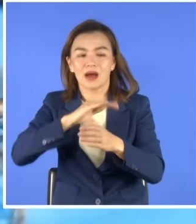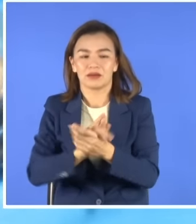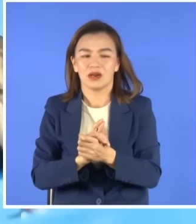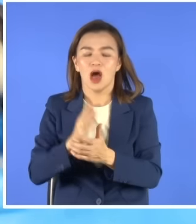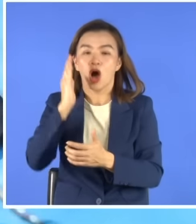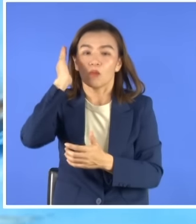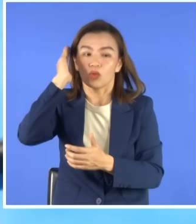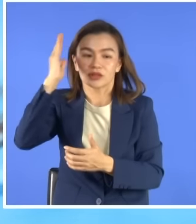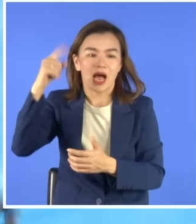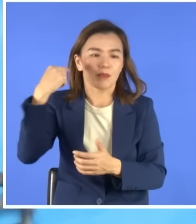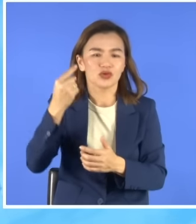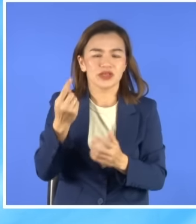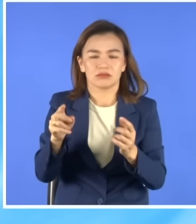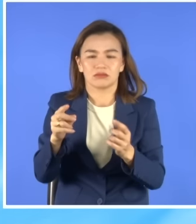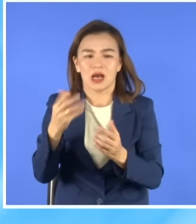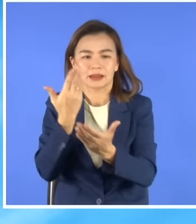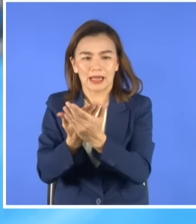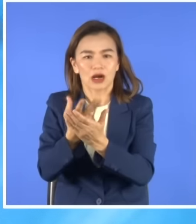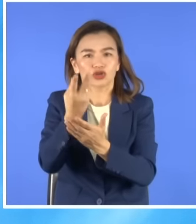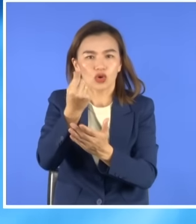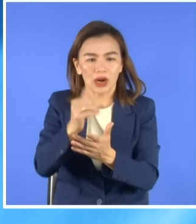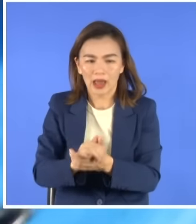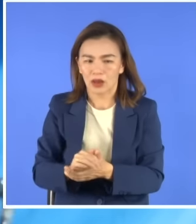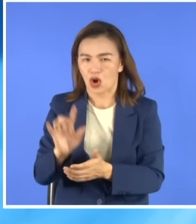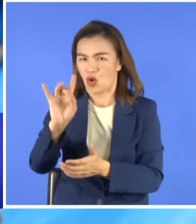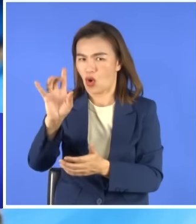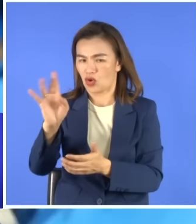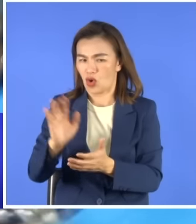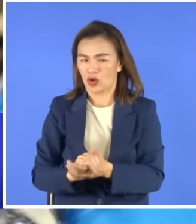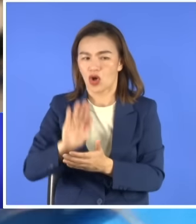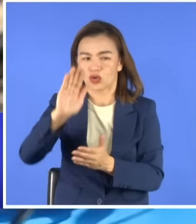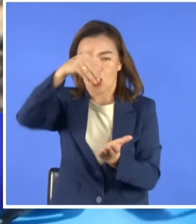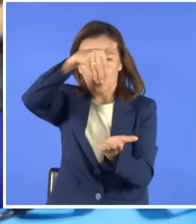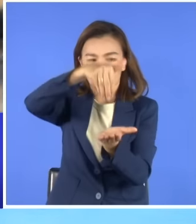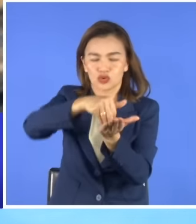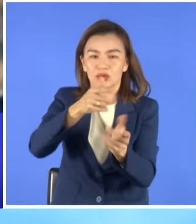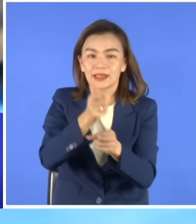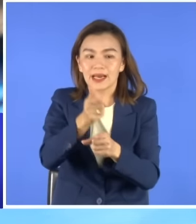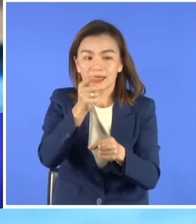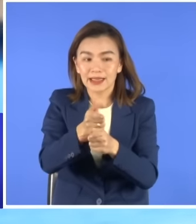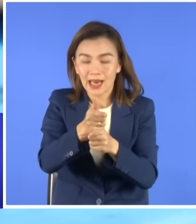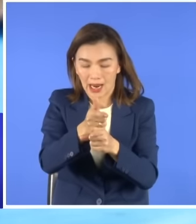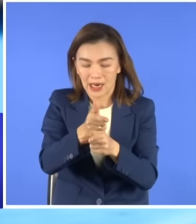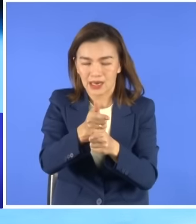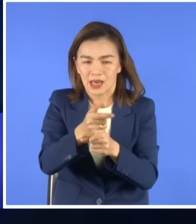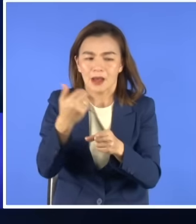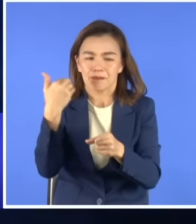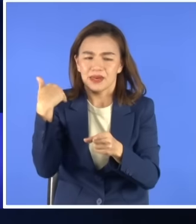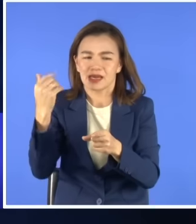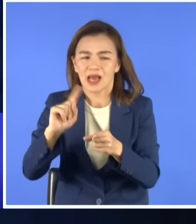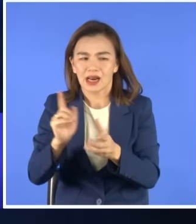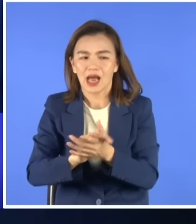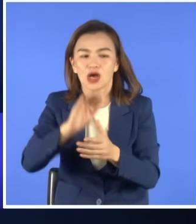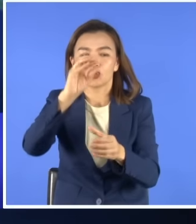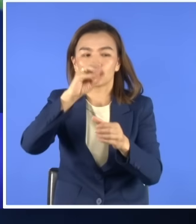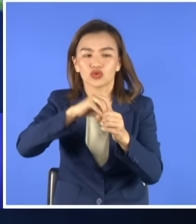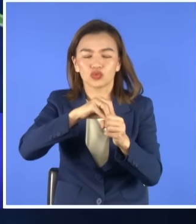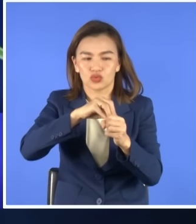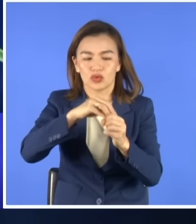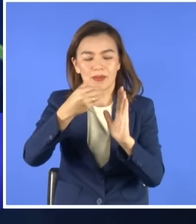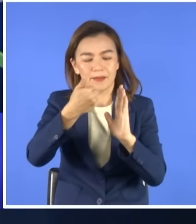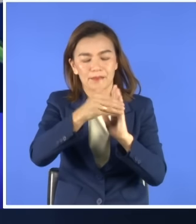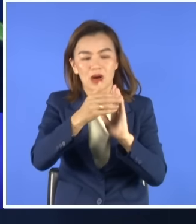อืนี่ที่ศูนย์เลี้ยงแมงดาตั๊กแตนแม่ริน้ำพองขอนแก่นเป็นศูนย์เลยนะค่ะนี่นะครับอยู่ที่บ้านโนนเชือกเนี่ยอำเภอน้ำพองเนี่ยนาง